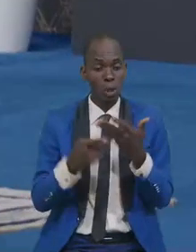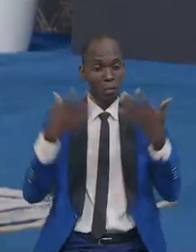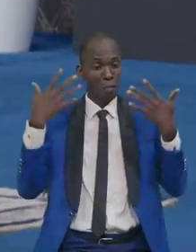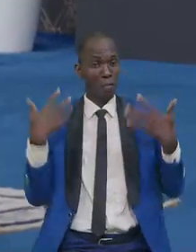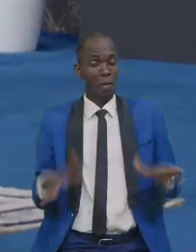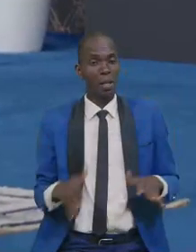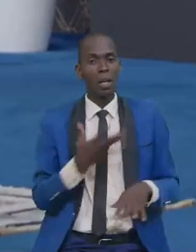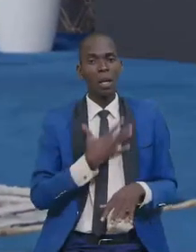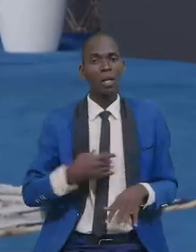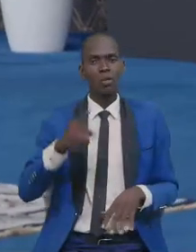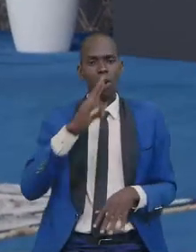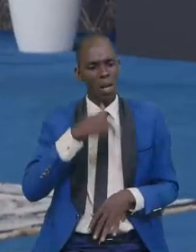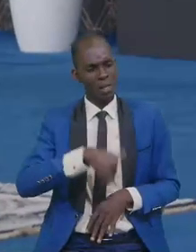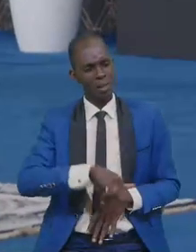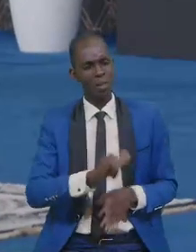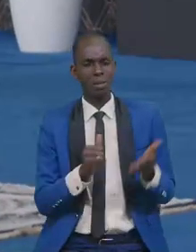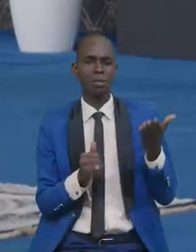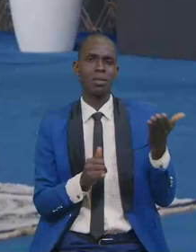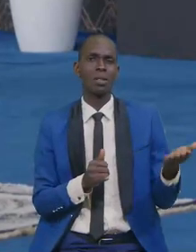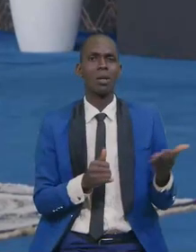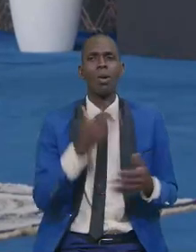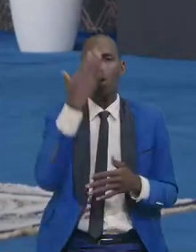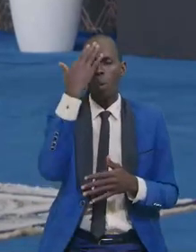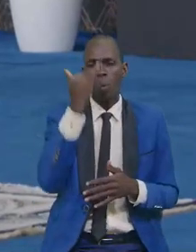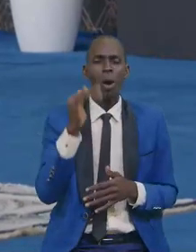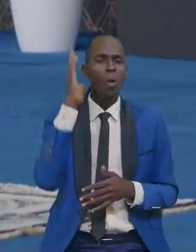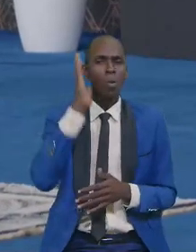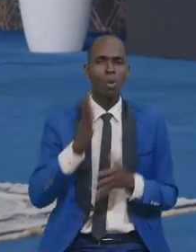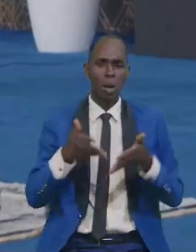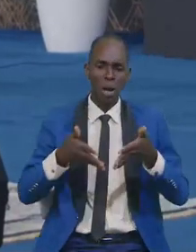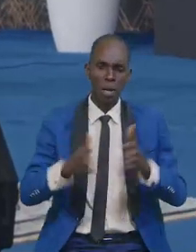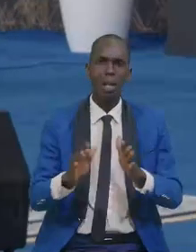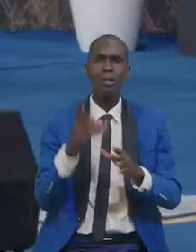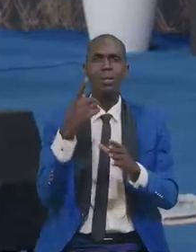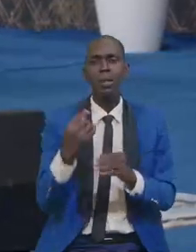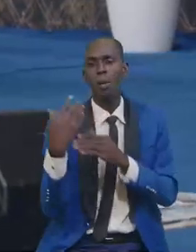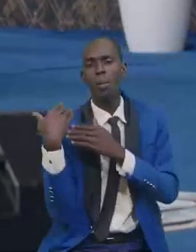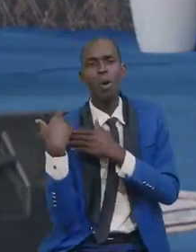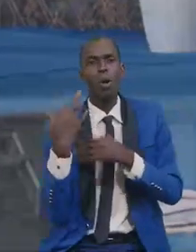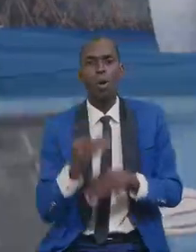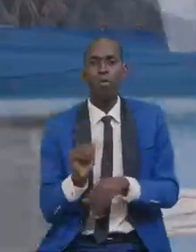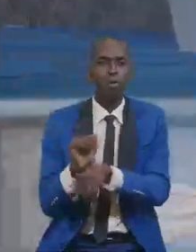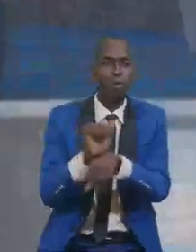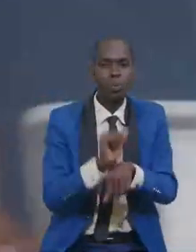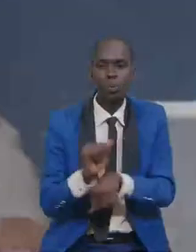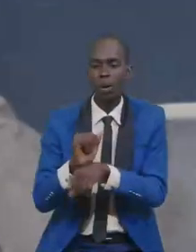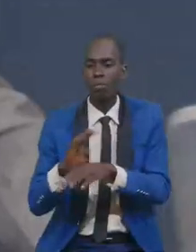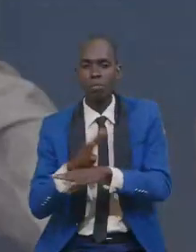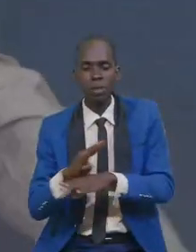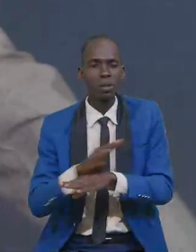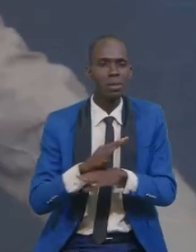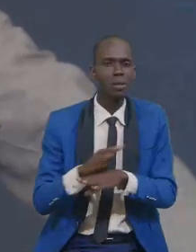et tu es toujours là. Pourquoi vas-tu permettre au fardeau du devoir, au fardeau